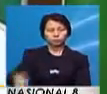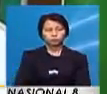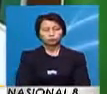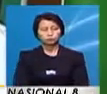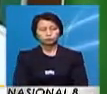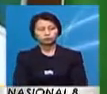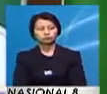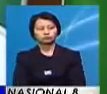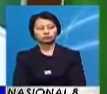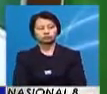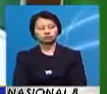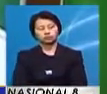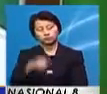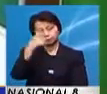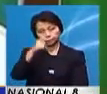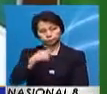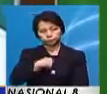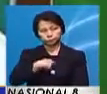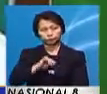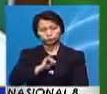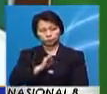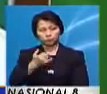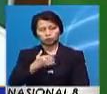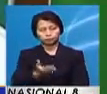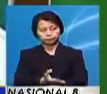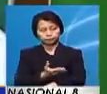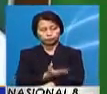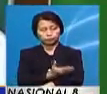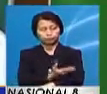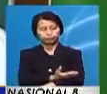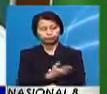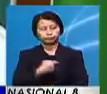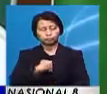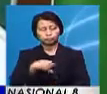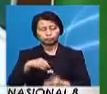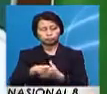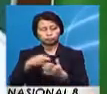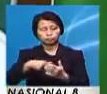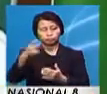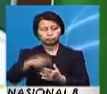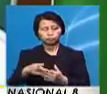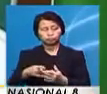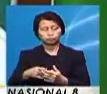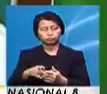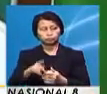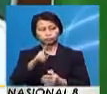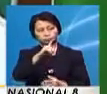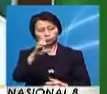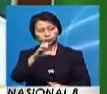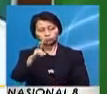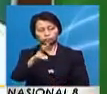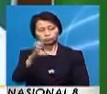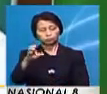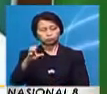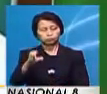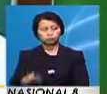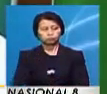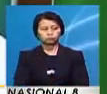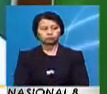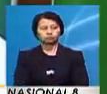Target saya tahun ni saya nak perbaiki masa saya dalam acara 100-200.